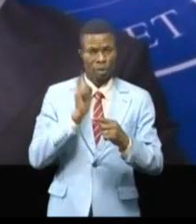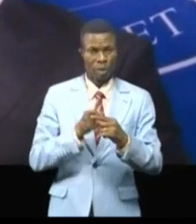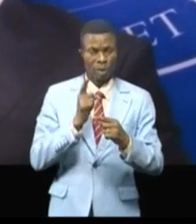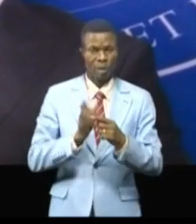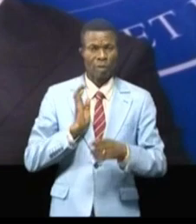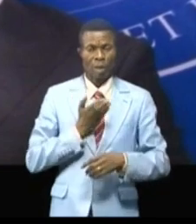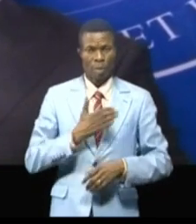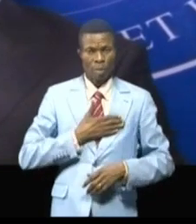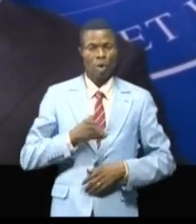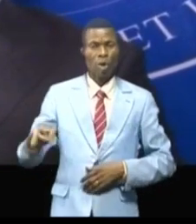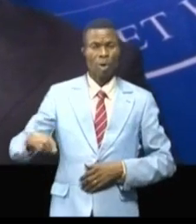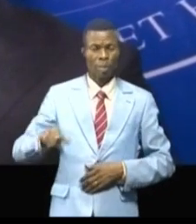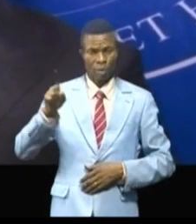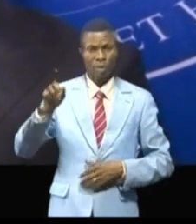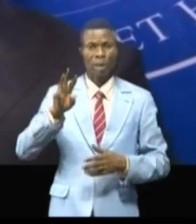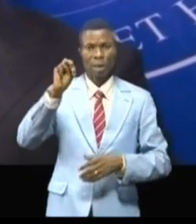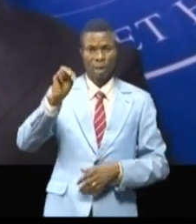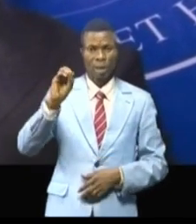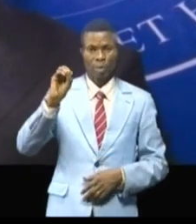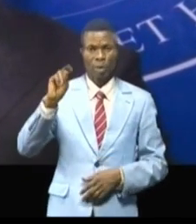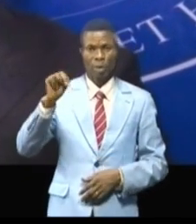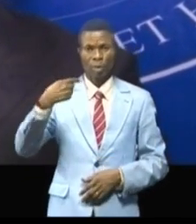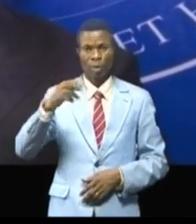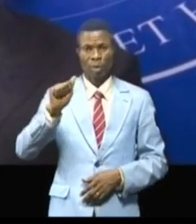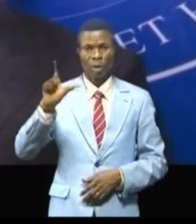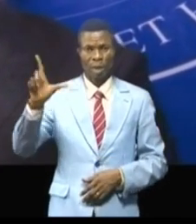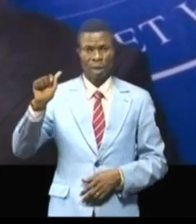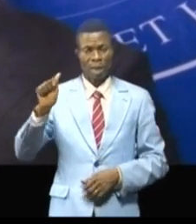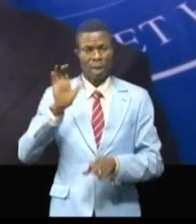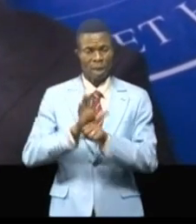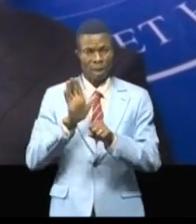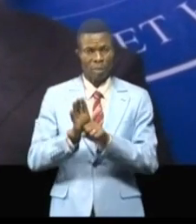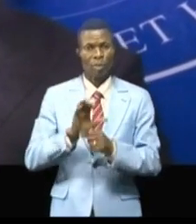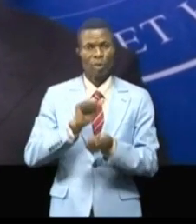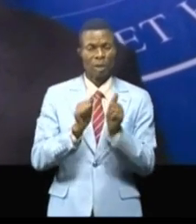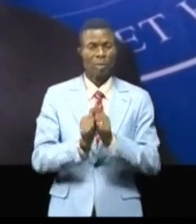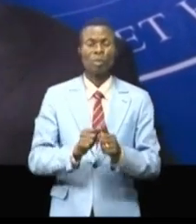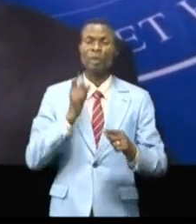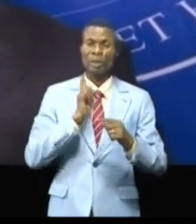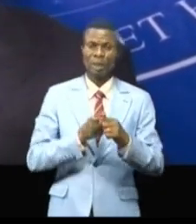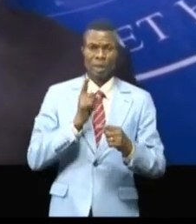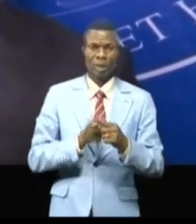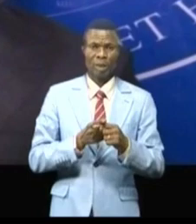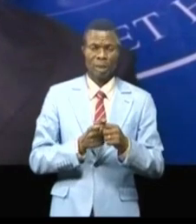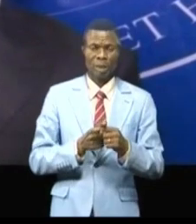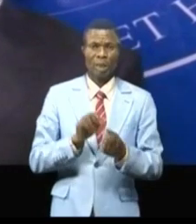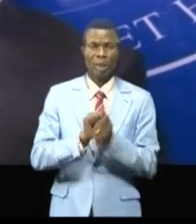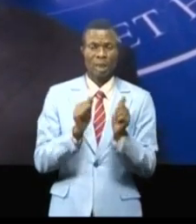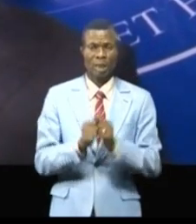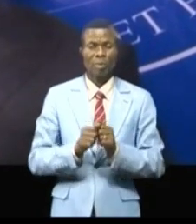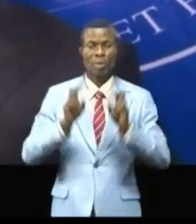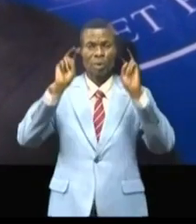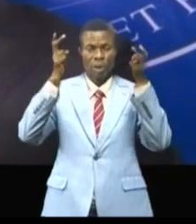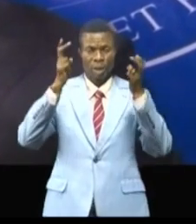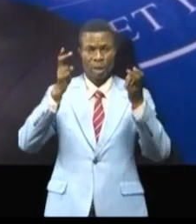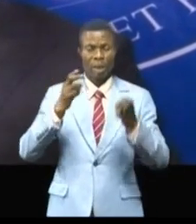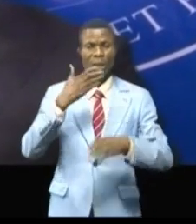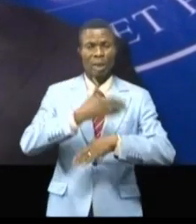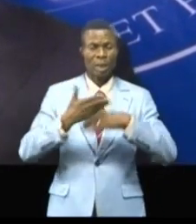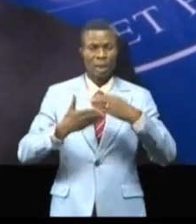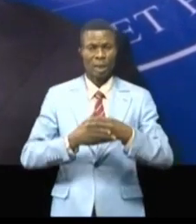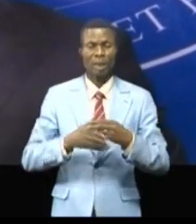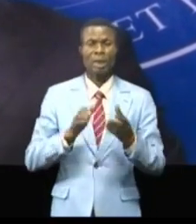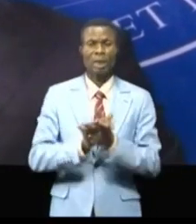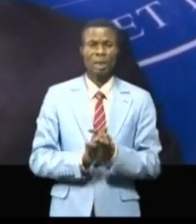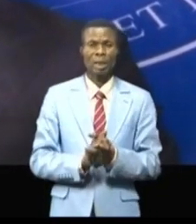Mongala. Le chef-lieu de la Mongala a des difficultés relativement à la voirie urbaine. La ville de Lissala